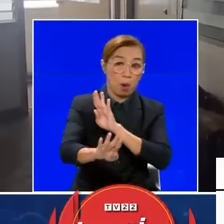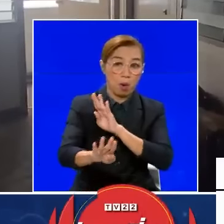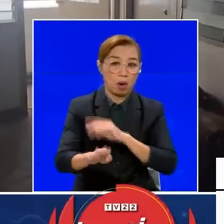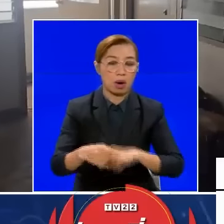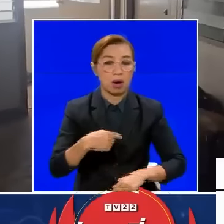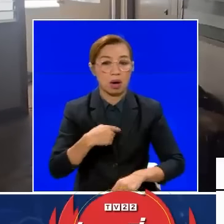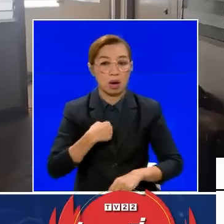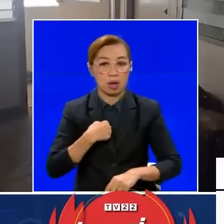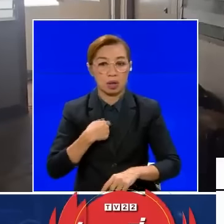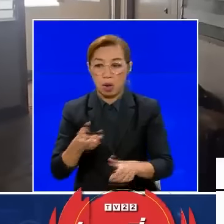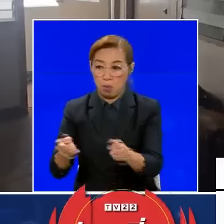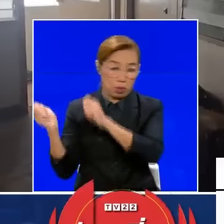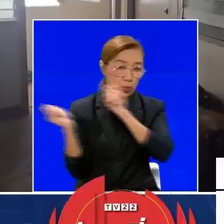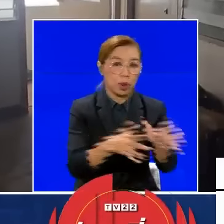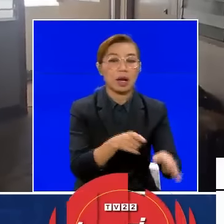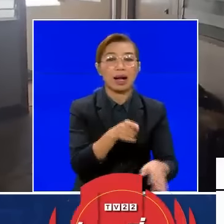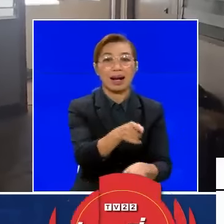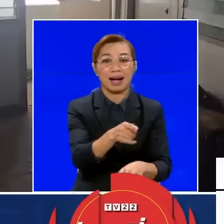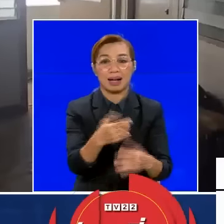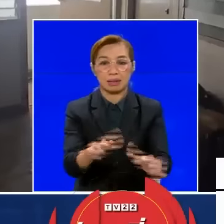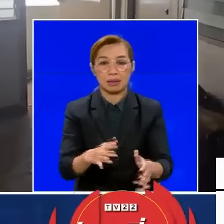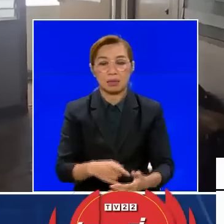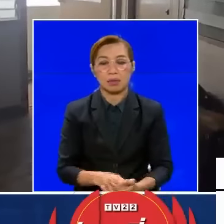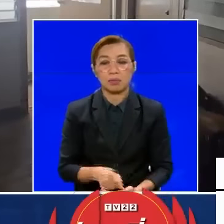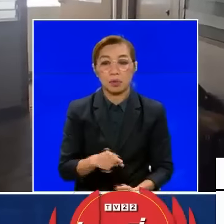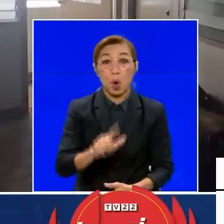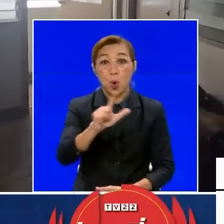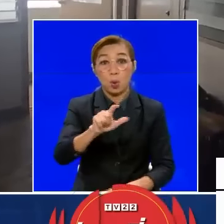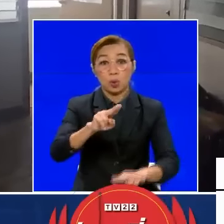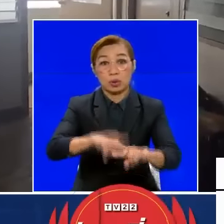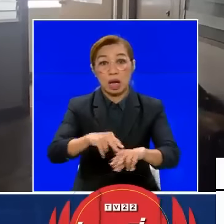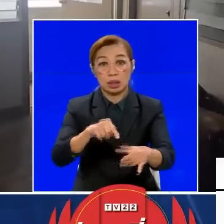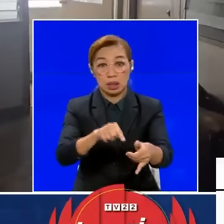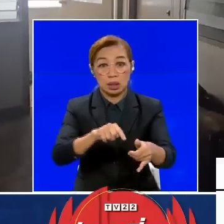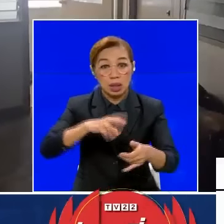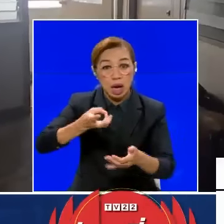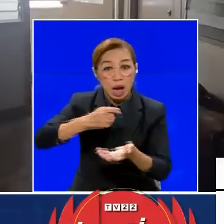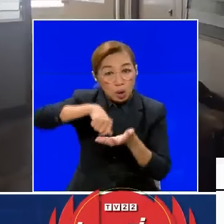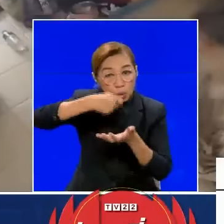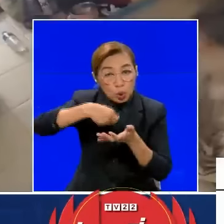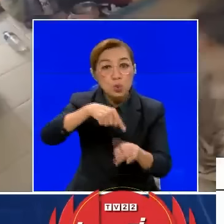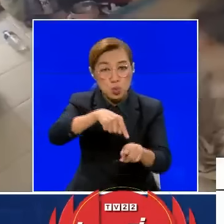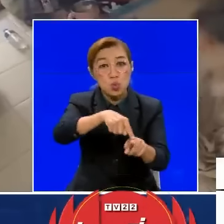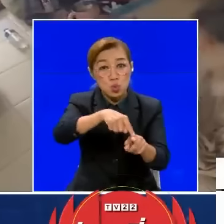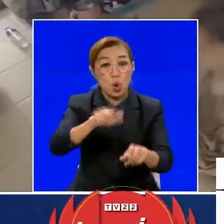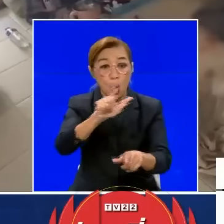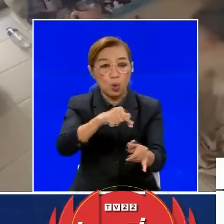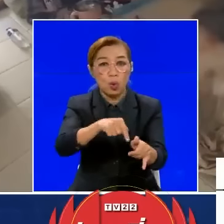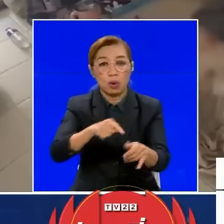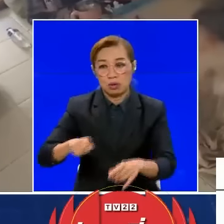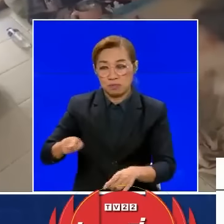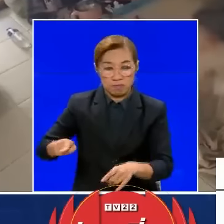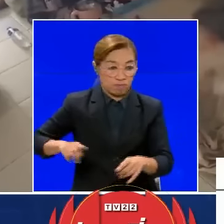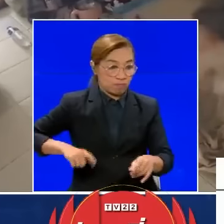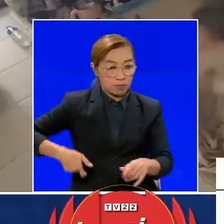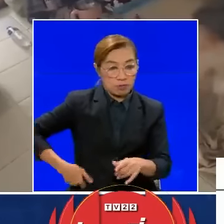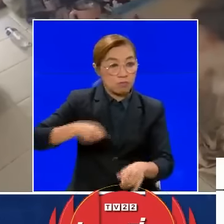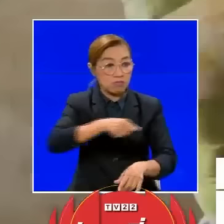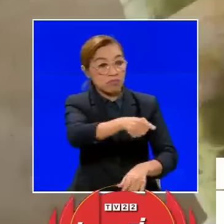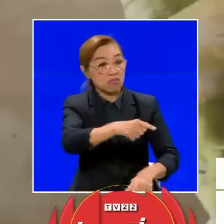ก็เวียนก็เดินติดตรงนั้นแหละติดตรงนั้นเลยแล้วลุงนั่งตรงนั้นจะกินข้าวพอดีไงมันกระชักไม่เหลือบอกมึงเก่า